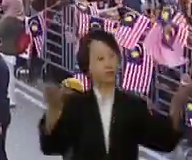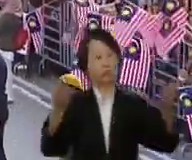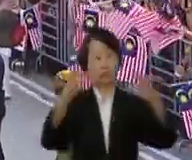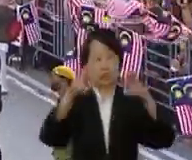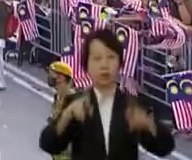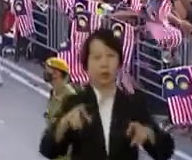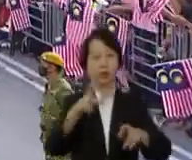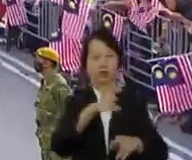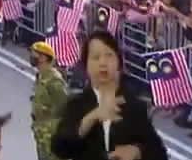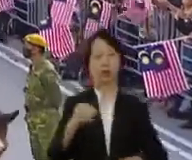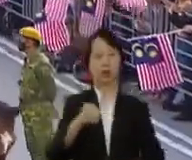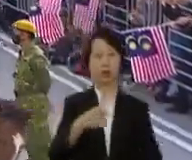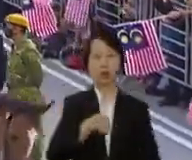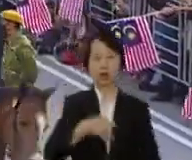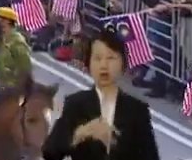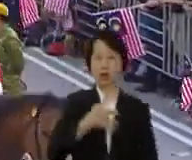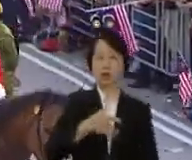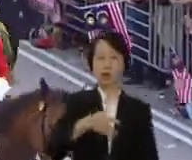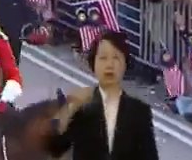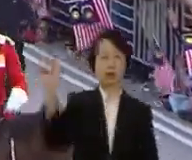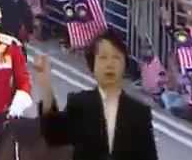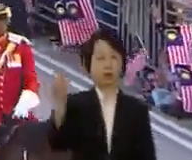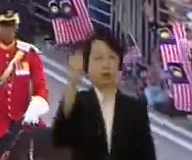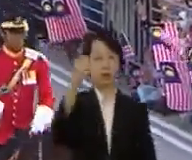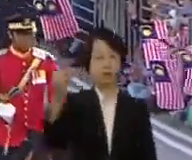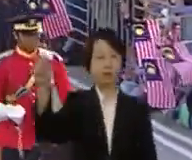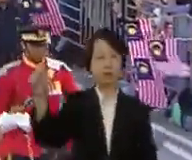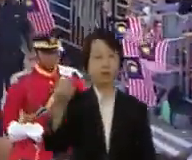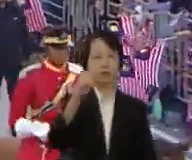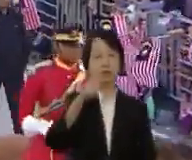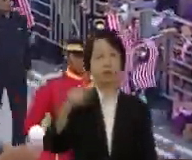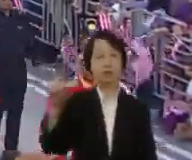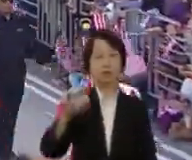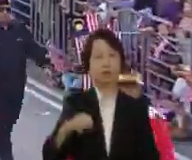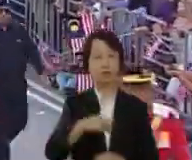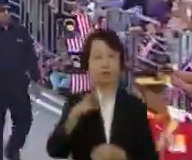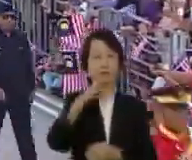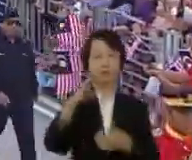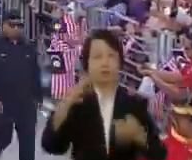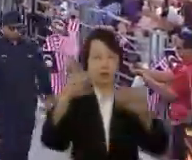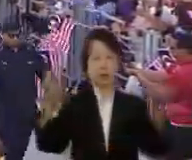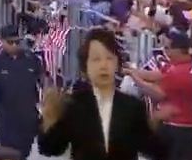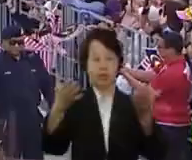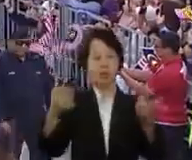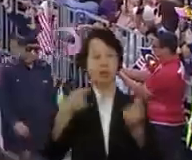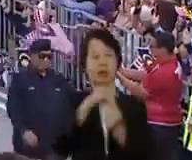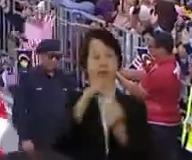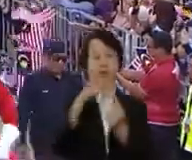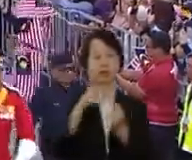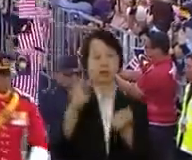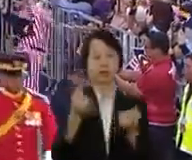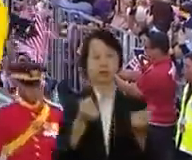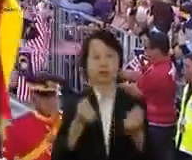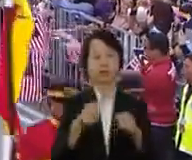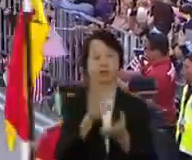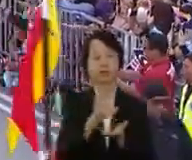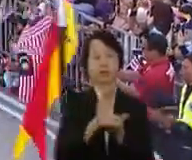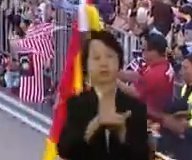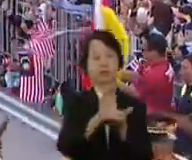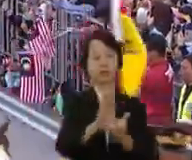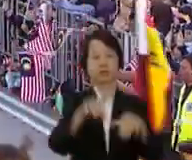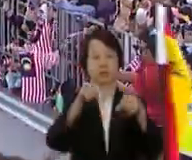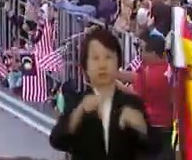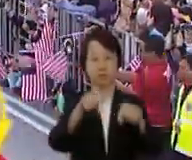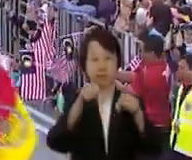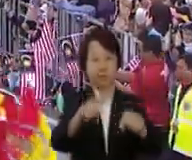dan saya rasa kibaran Jalur Gemilang semakin bersemarak di sini apabila kenderaan berkuda diraja